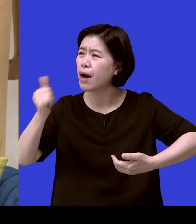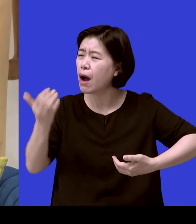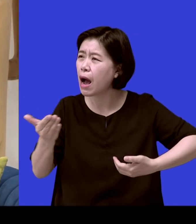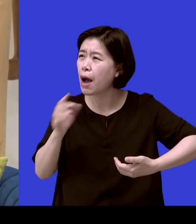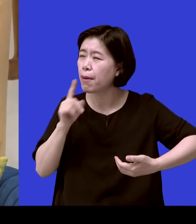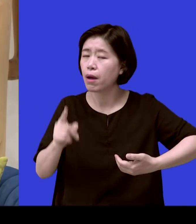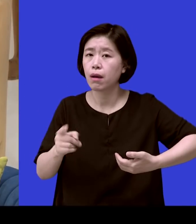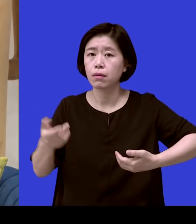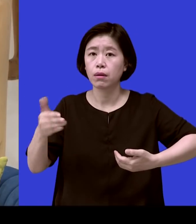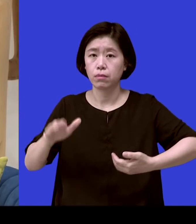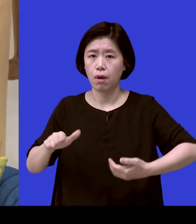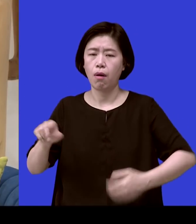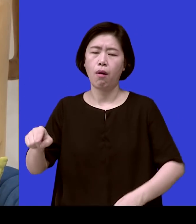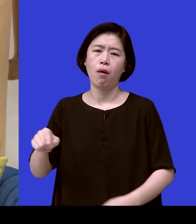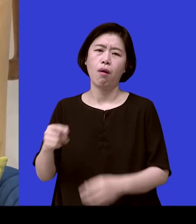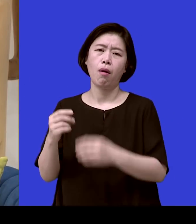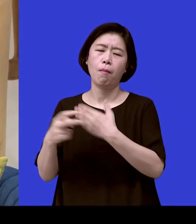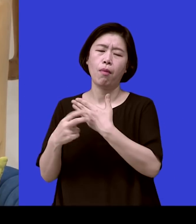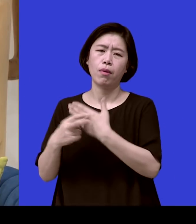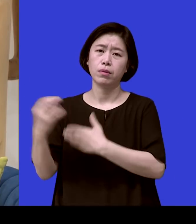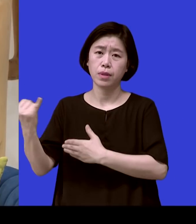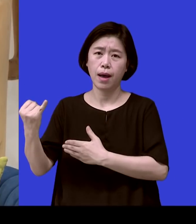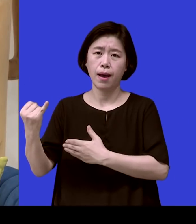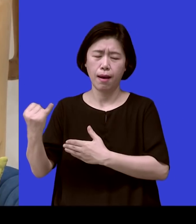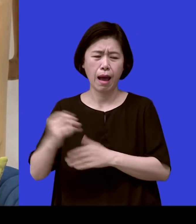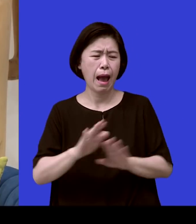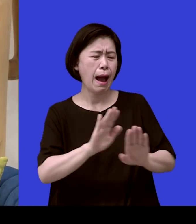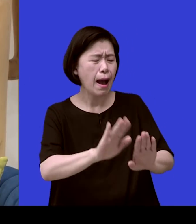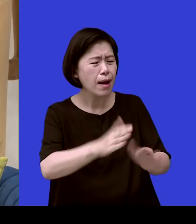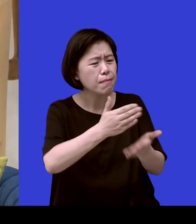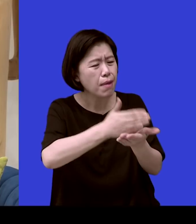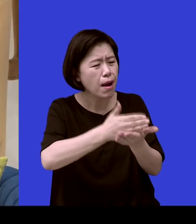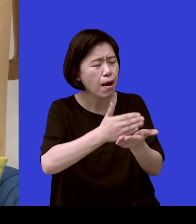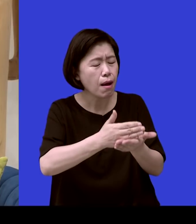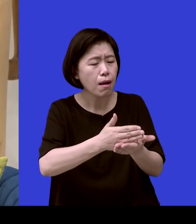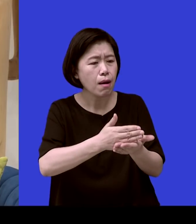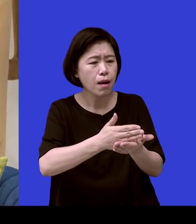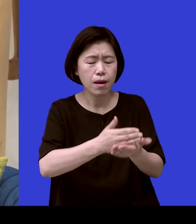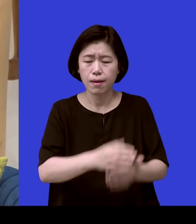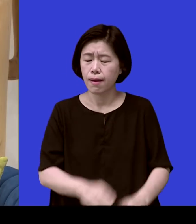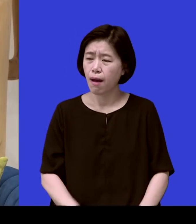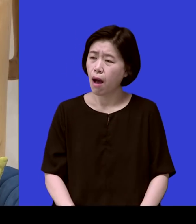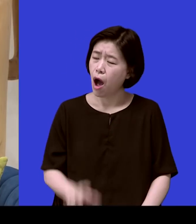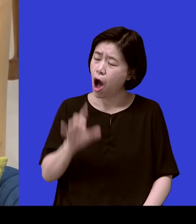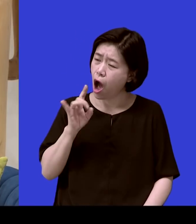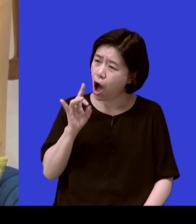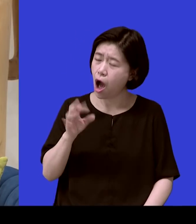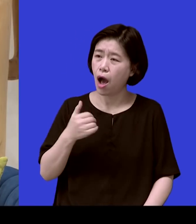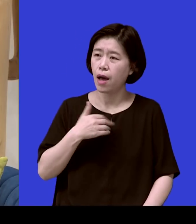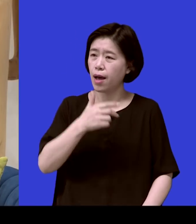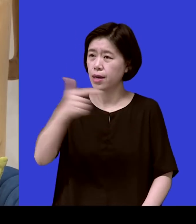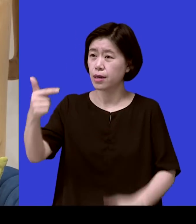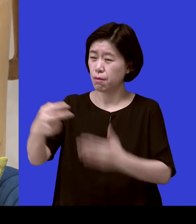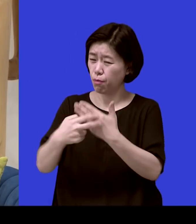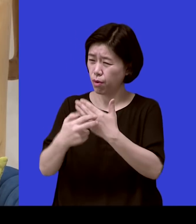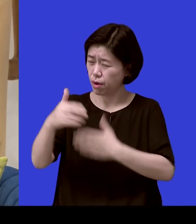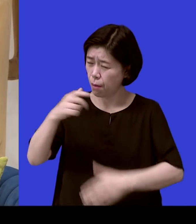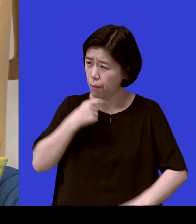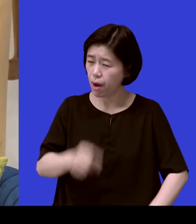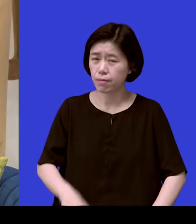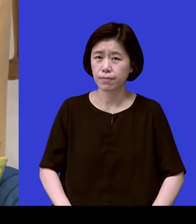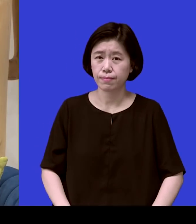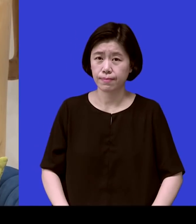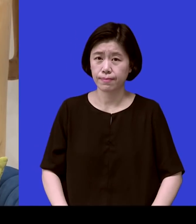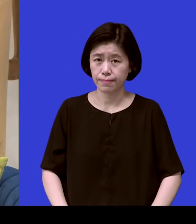가도 아무 소용이 없다고 저를 막 말리는 거예요. 근데 제가 그 간호사님 팔을 얼마나